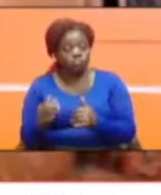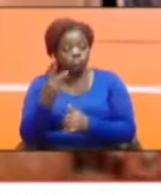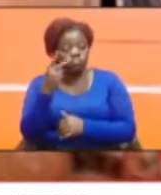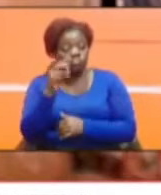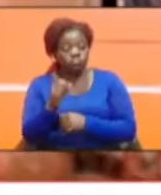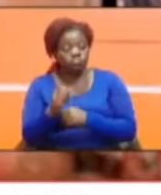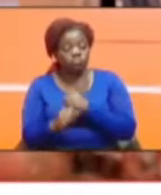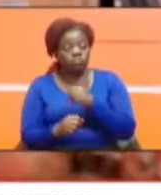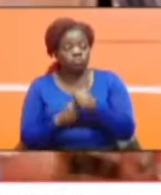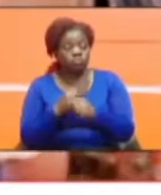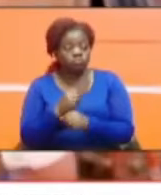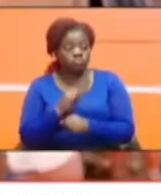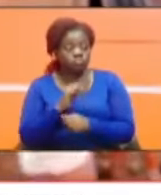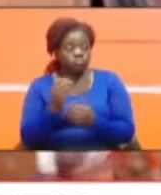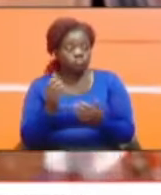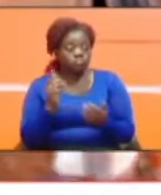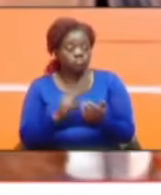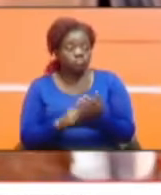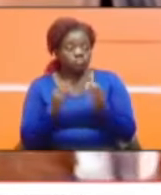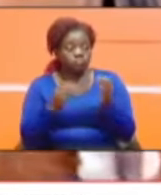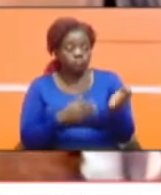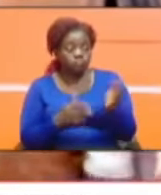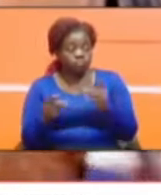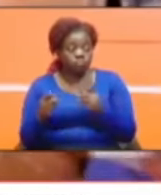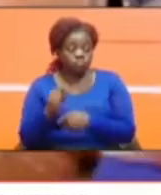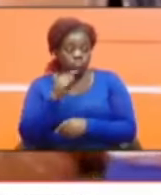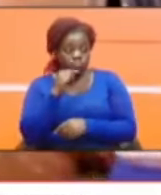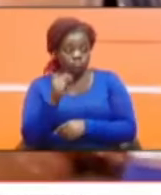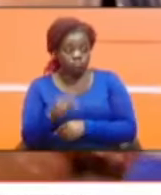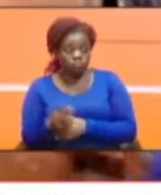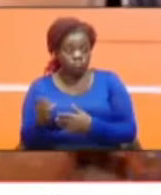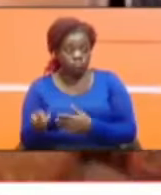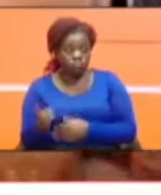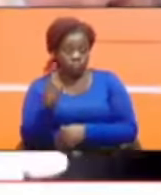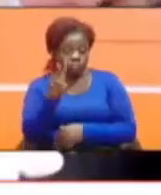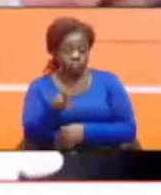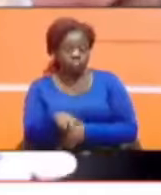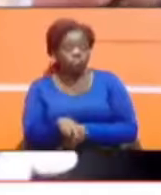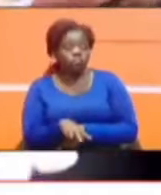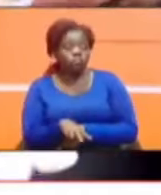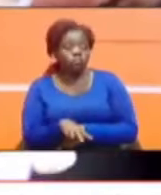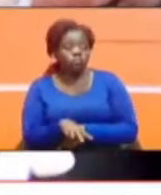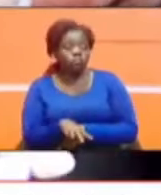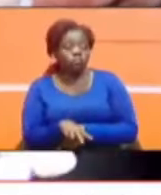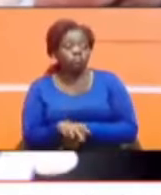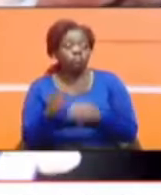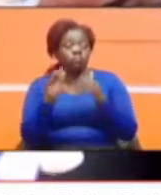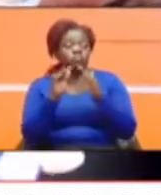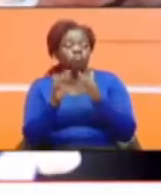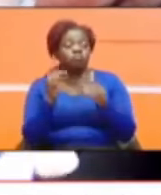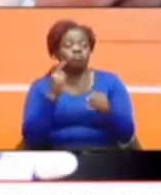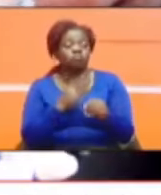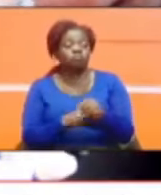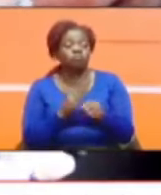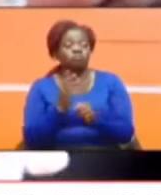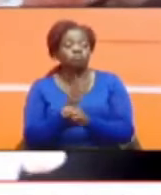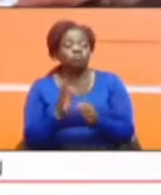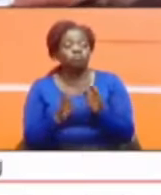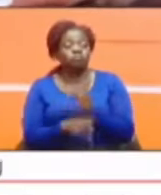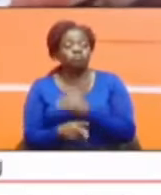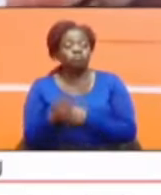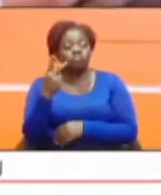abiri n'okwata ebintu n'obifulumya wabweru ate abasajja bayitiridde otuweebuula ennyumba eno we twali tugizimba twagizimba